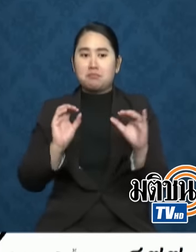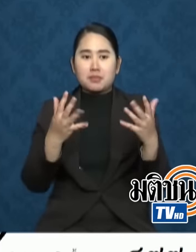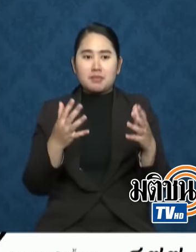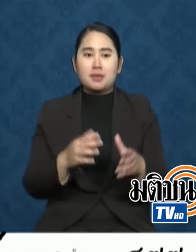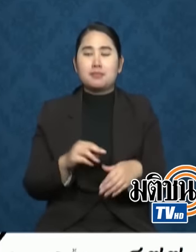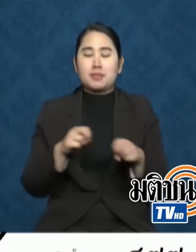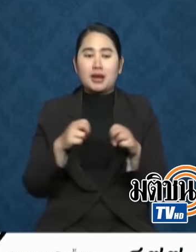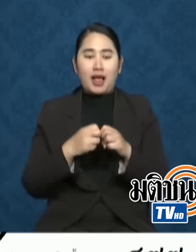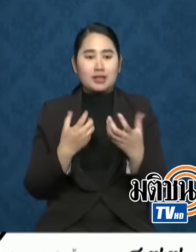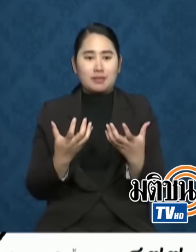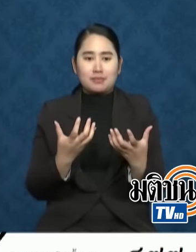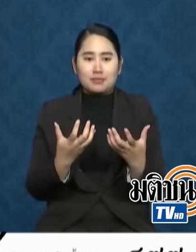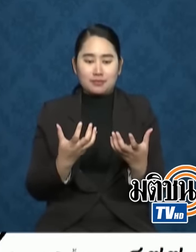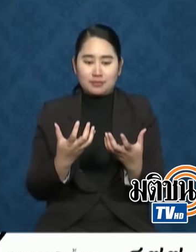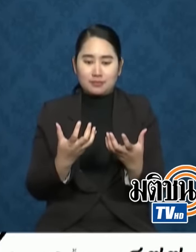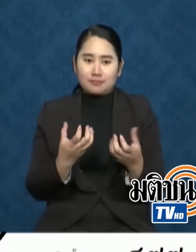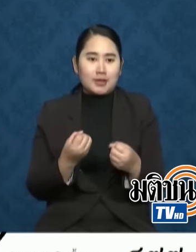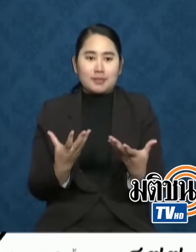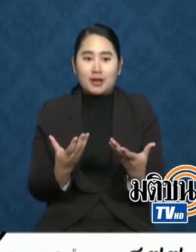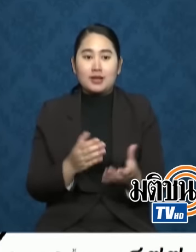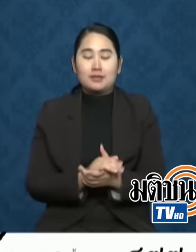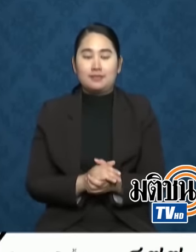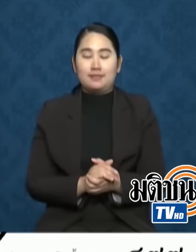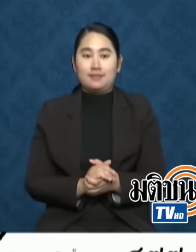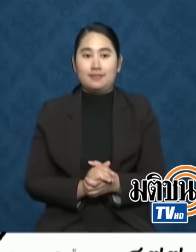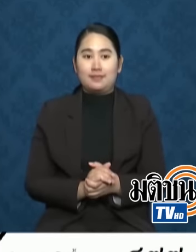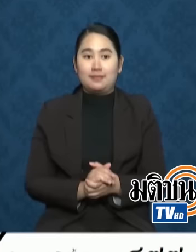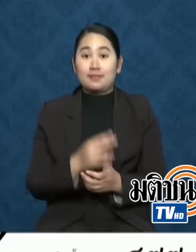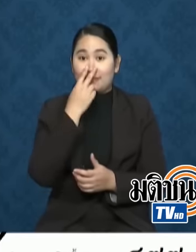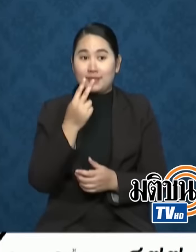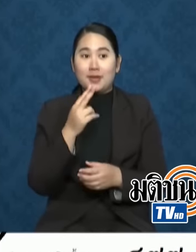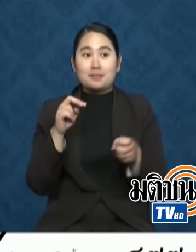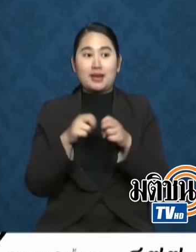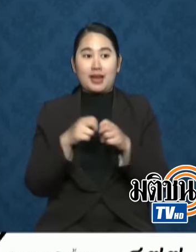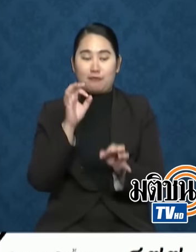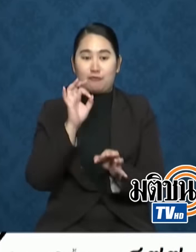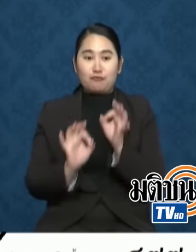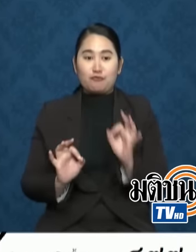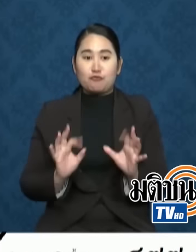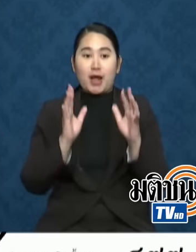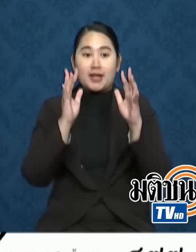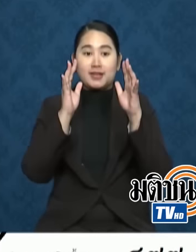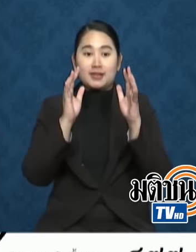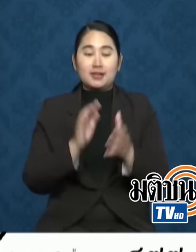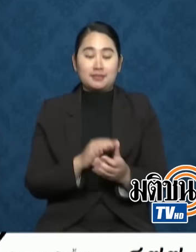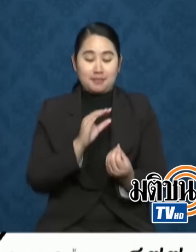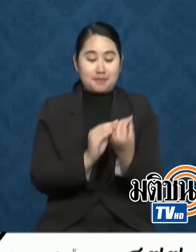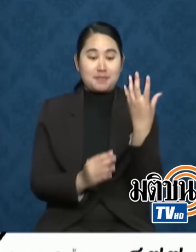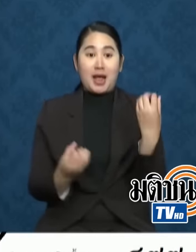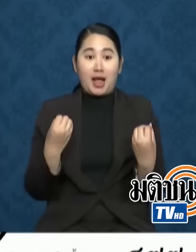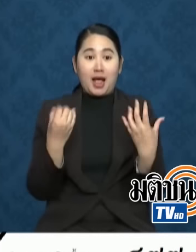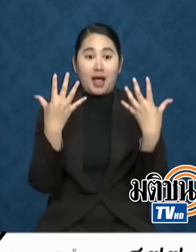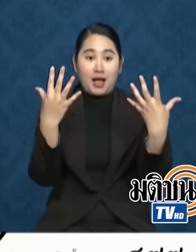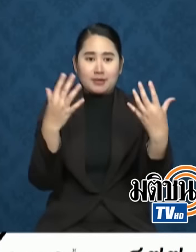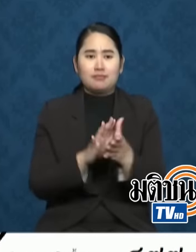แบบไหนท่านจัดงบแบบนี้ครับขึ้นมาที่ชั้นที่3เป็นเรื่องของไฟป่าเราเห็นงบประมาณด้านไฟป่า